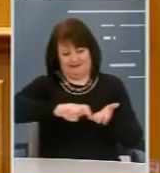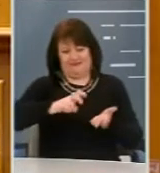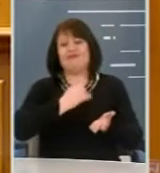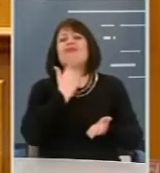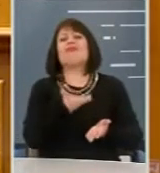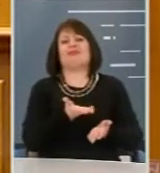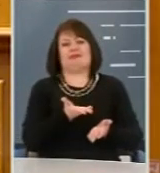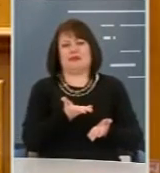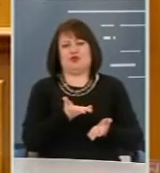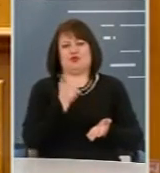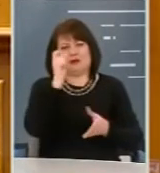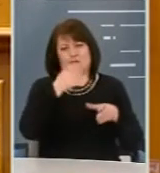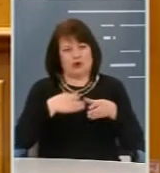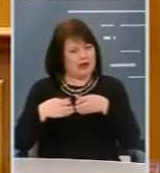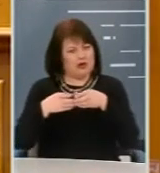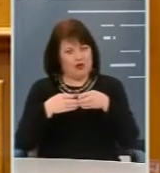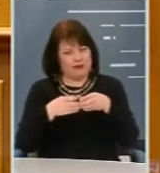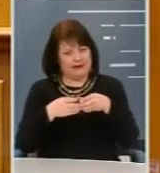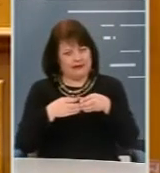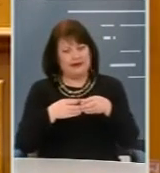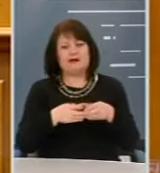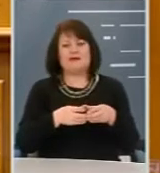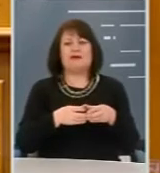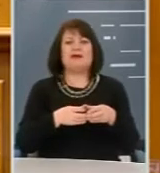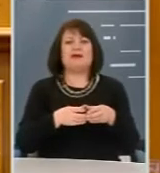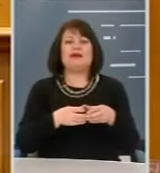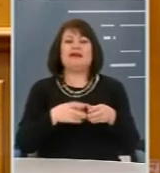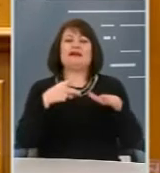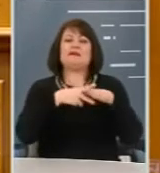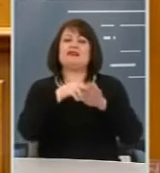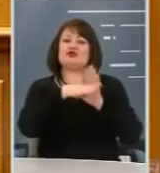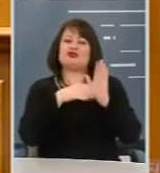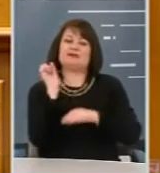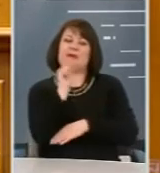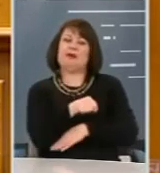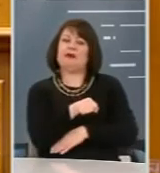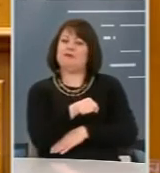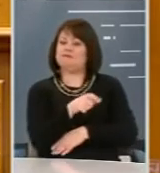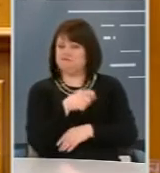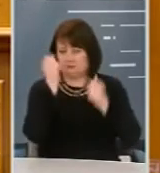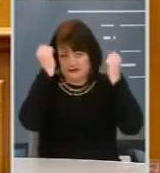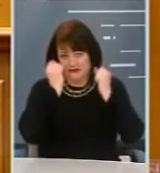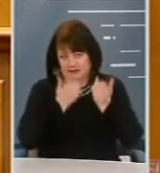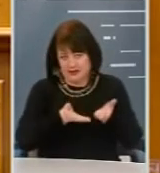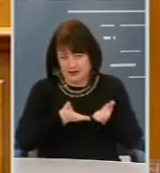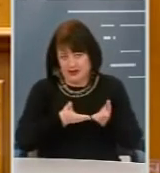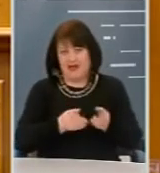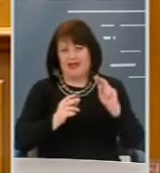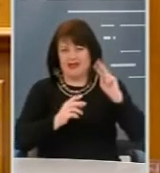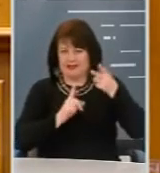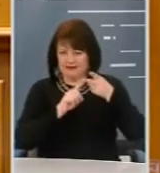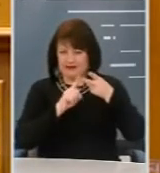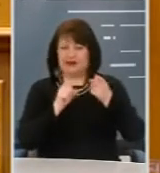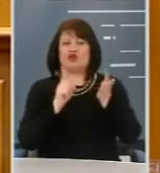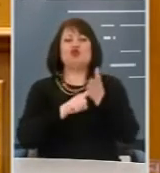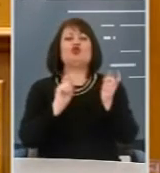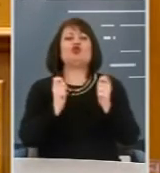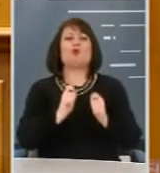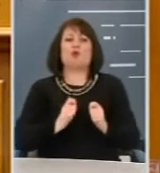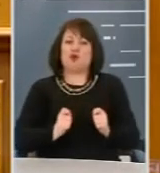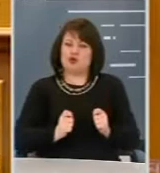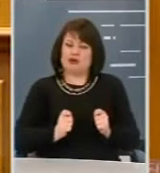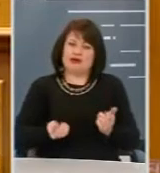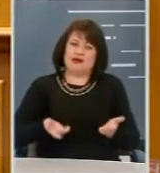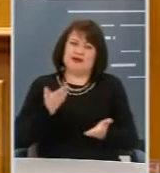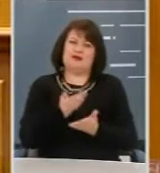χρηματοδοτήσεις προς τα κόμματα σε βάρος του τραπεζικού συστήματος, και η δεύτερη τροπολογία που έφεραν οι